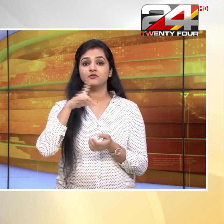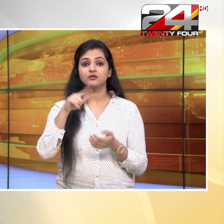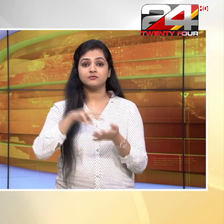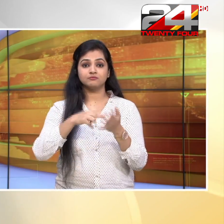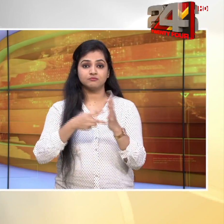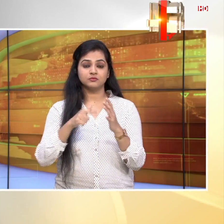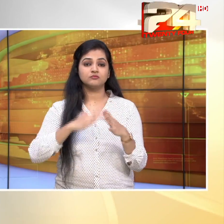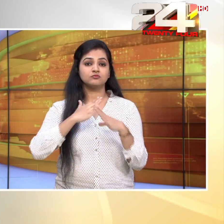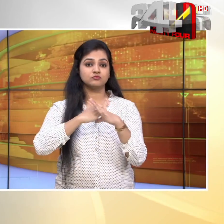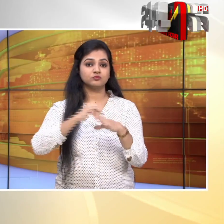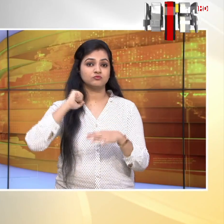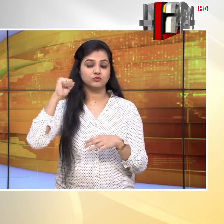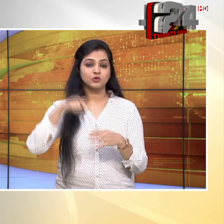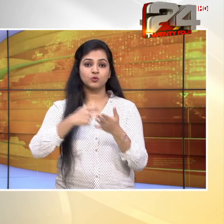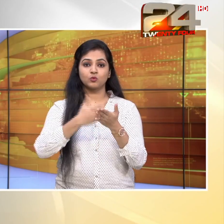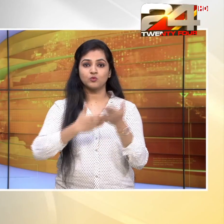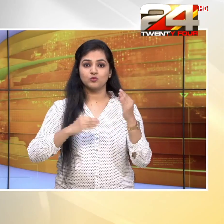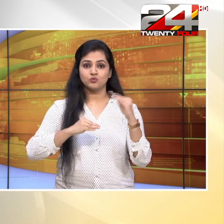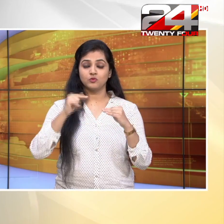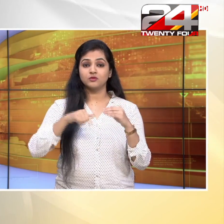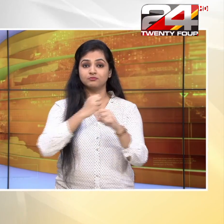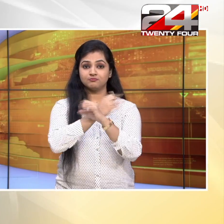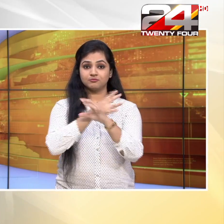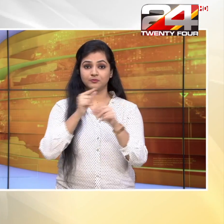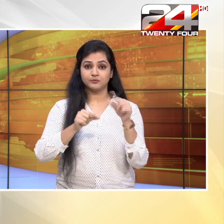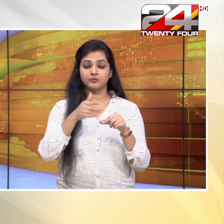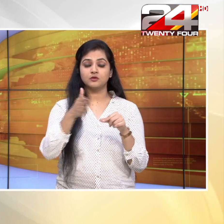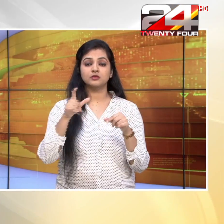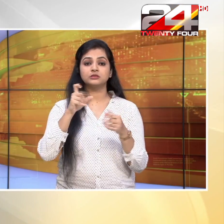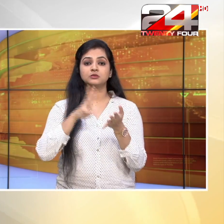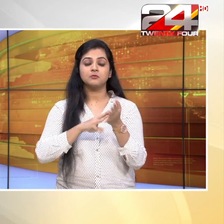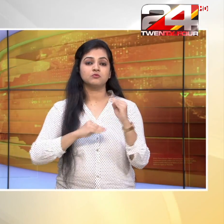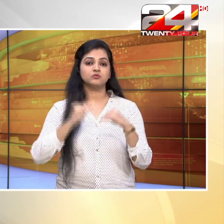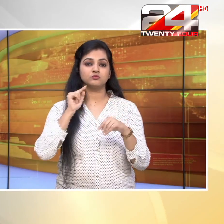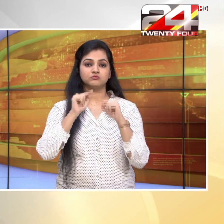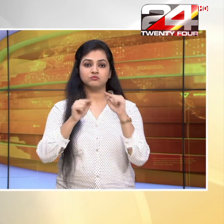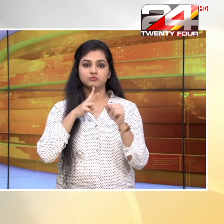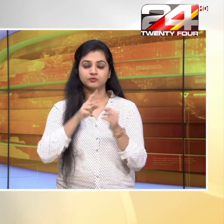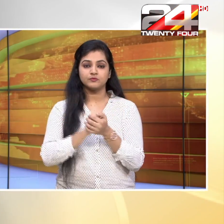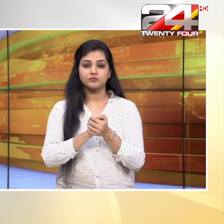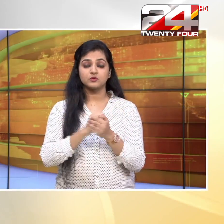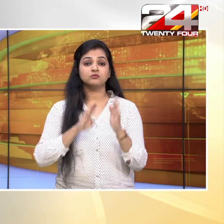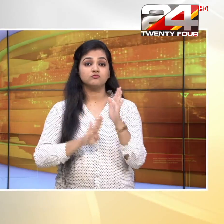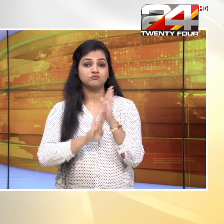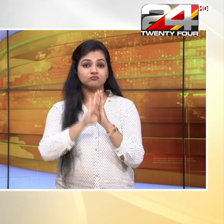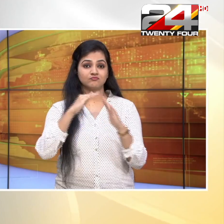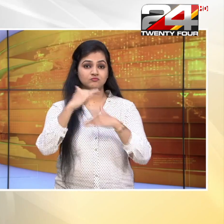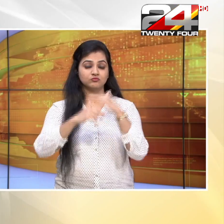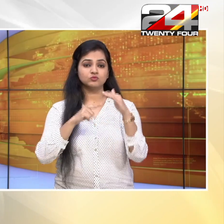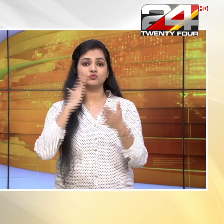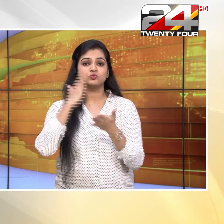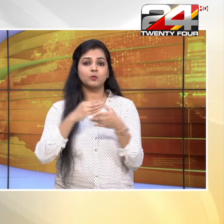സിൽവർ ലൈൻ പദ്ധതിക്കെതിരായ പ്രതിഷേധങ്ങൾ റിപ്പോർട്ട് ചെയ്യുന്ന മാധ്യമങ്ങൾക്കെതിരെയും മുഖ്യമന്ത്രി രൂക്ഷ വിമർശനമുന്നയിച്ചു. വികസനം